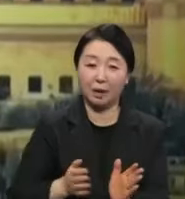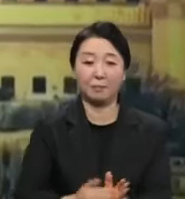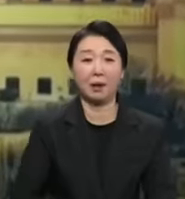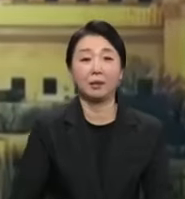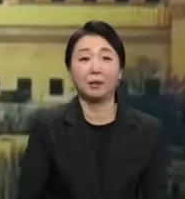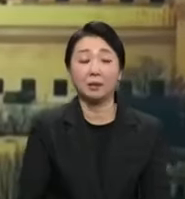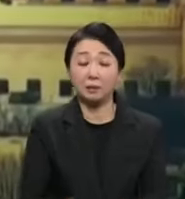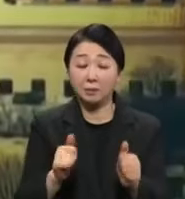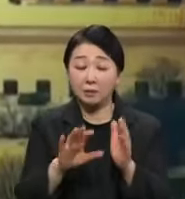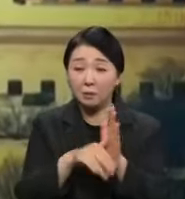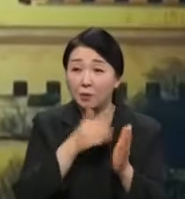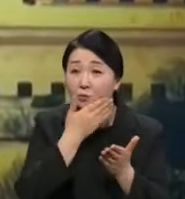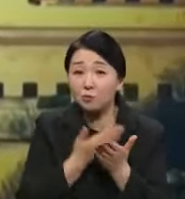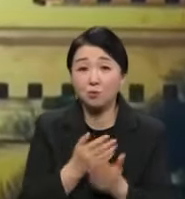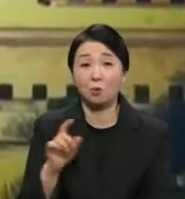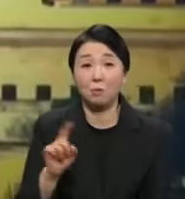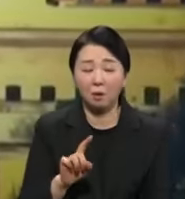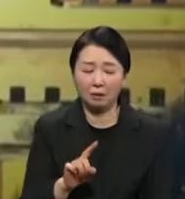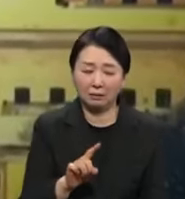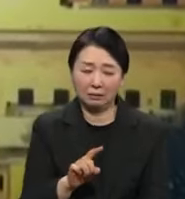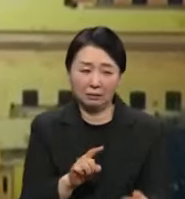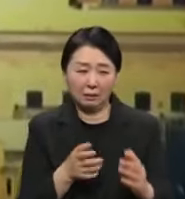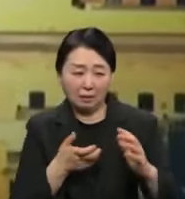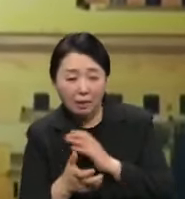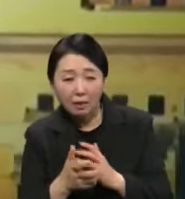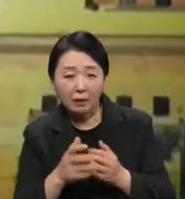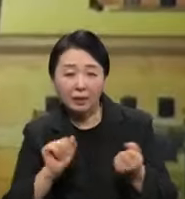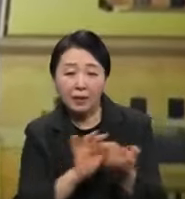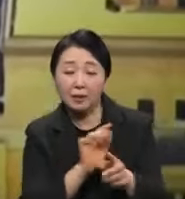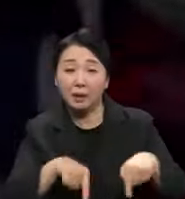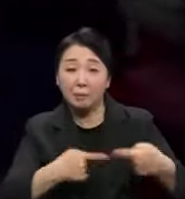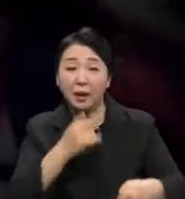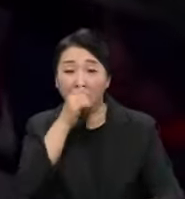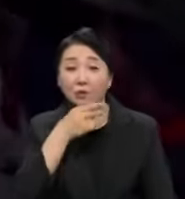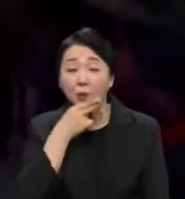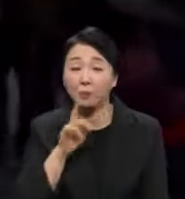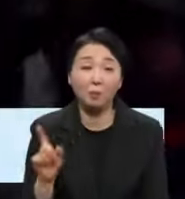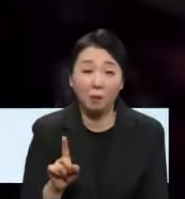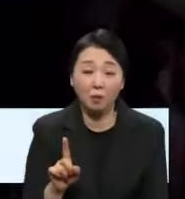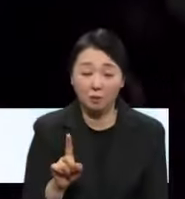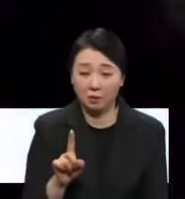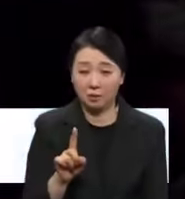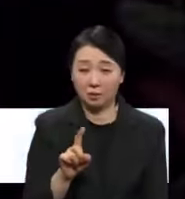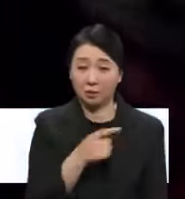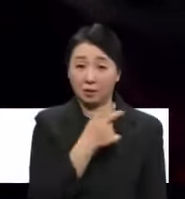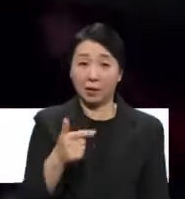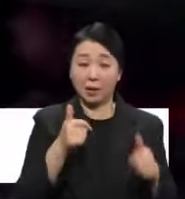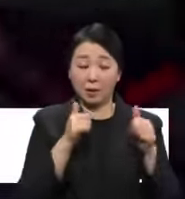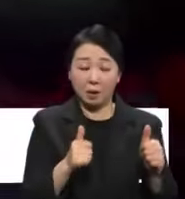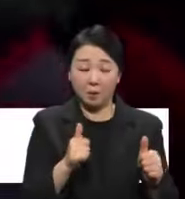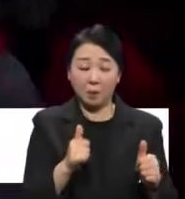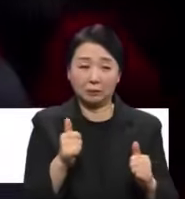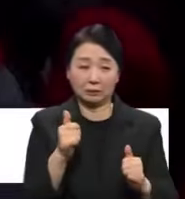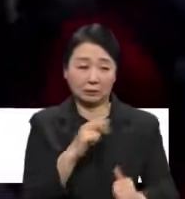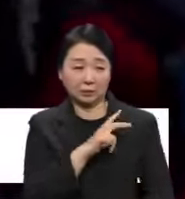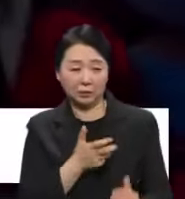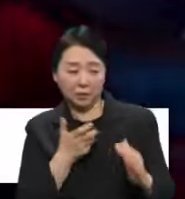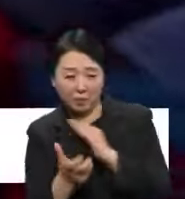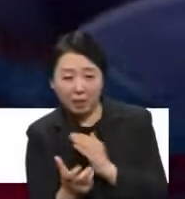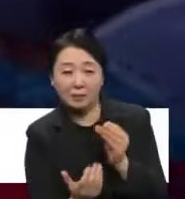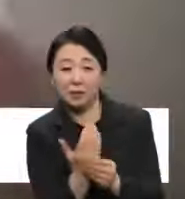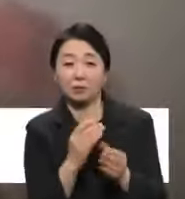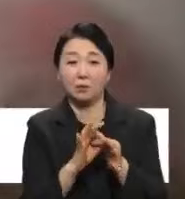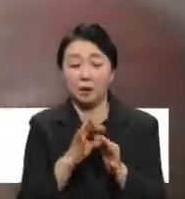이번 재판의 핵심 쟁점은 내란 가담 여부입니다. 지난해 콜로라도주 대법원은 1월 6일 의회 난입 사태와 관련해 트럼프